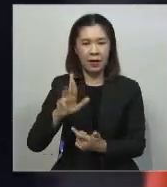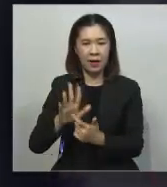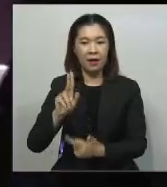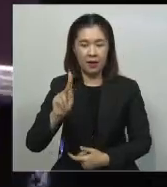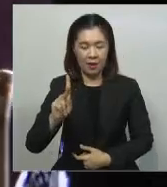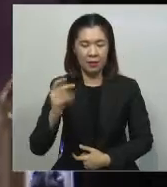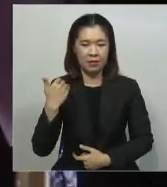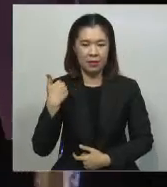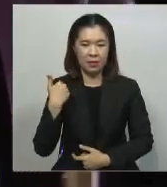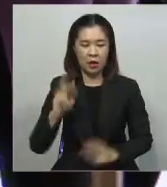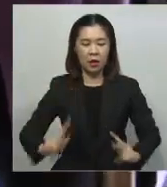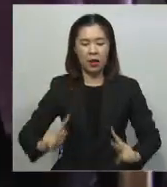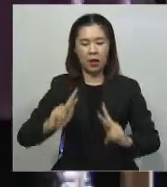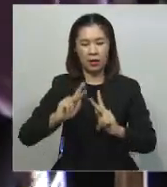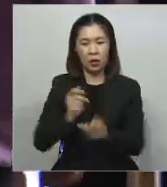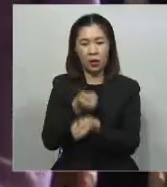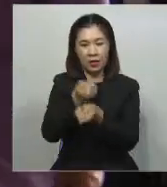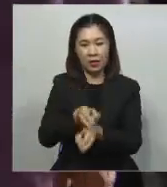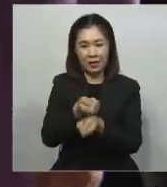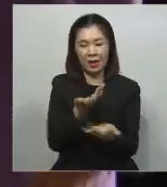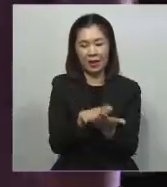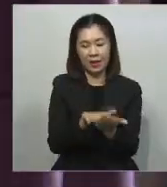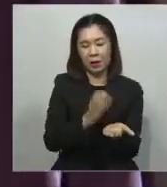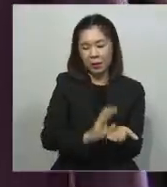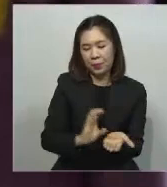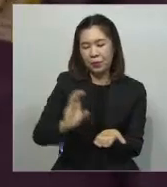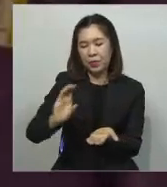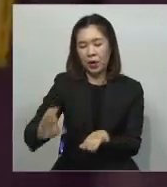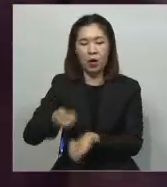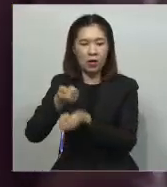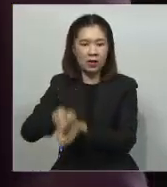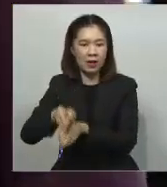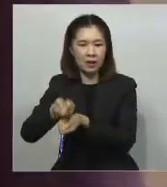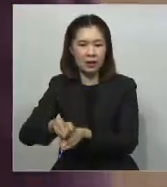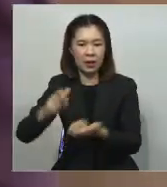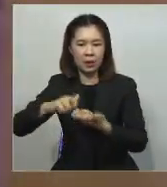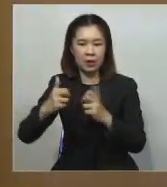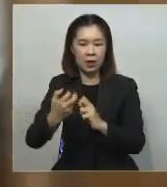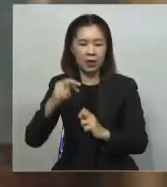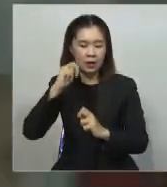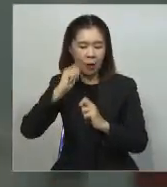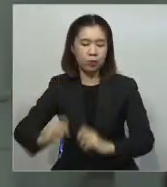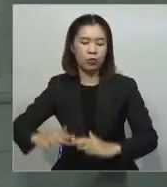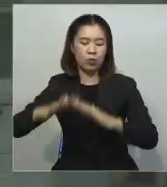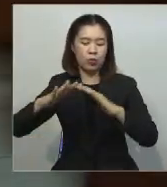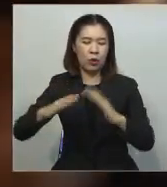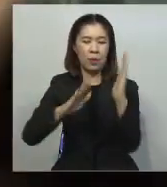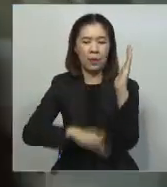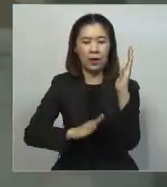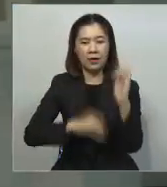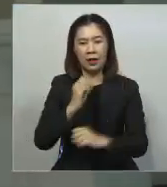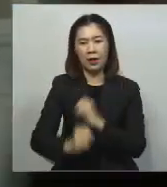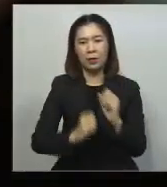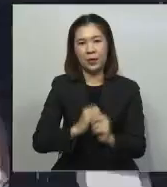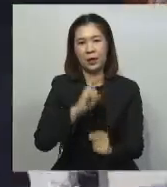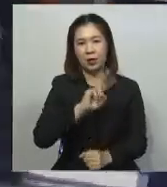งเกษตรและสหกรณ์ขออนุมัติงบกลางเพื่อช่วยเหลือเกษตรกรที่ได้รับผลกระทบจากอุทกภัยภาคใต้ปี2560เพิ่ม